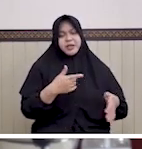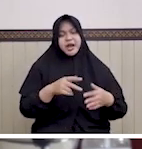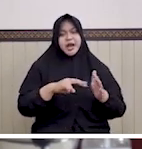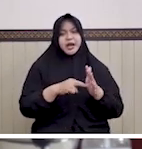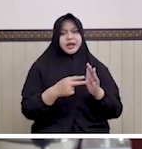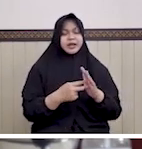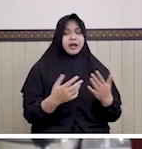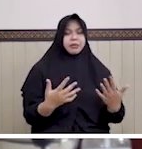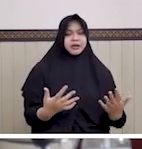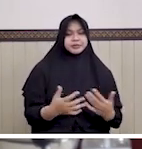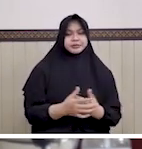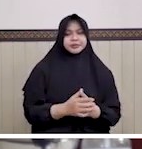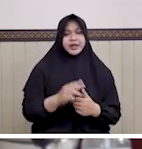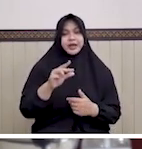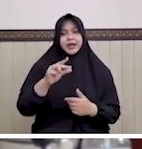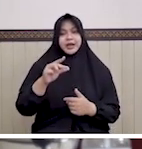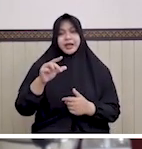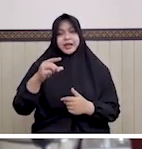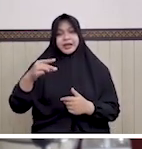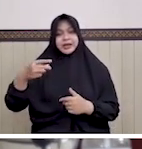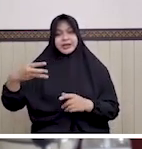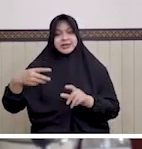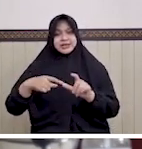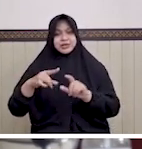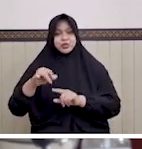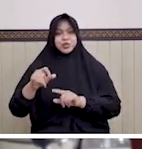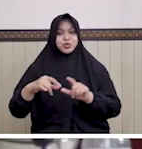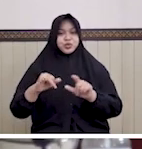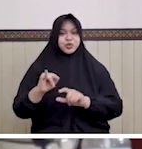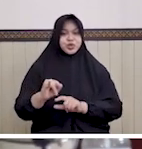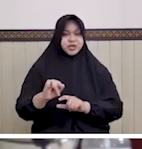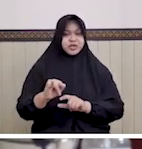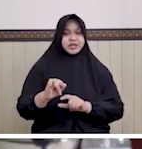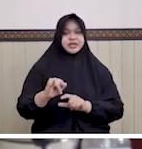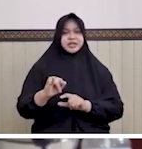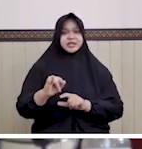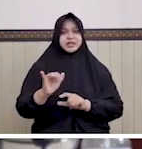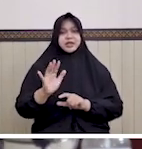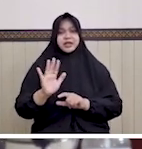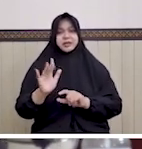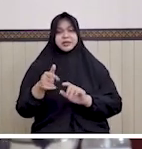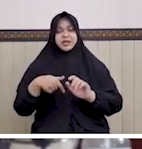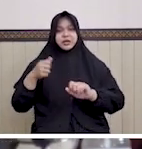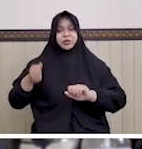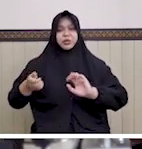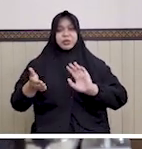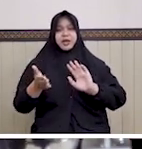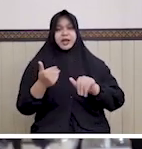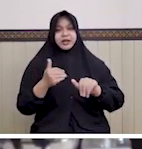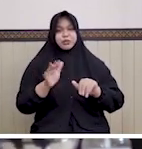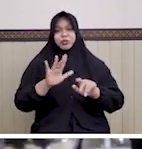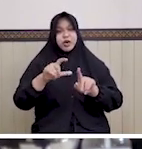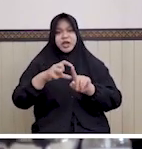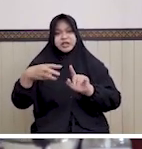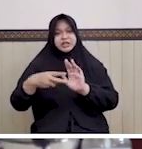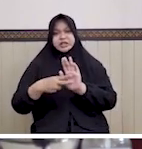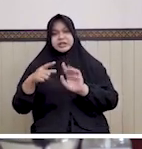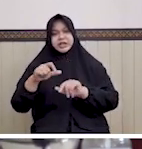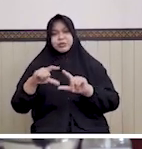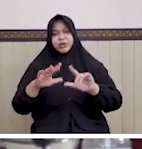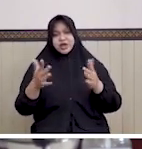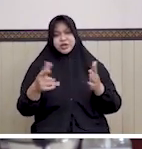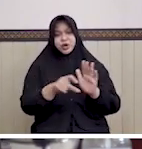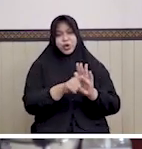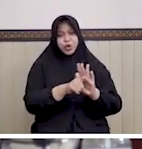artinya Hai restitusi tumbukan benda tidak bisa dia dihukum badan kembali percuma aja kalau dia misalnya